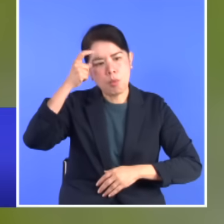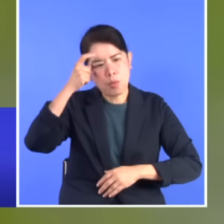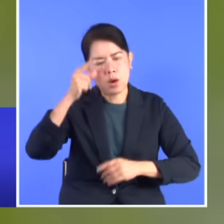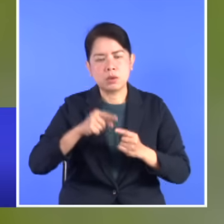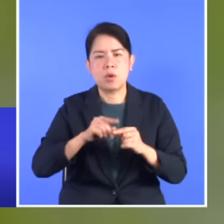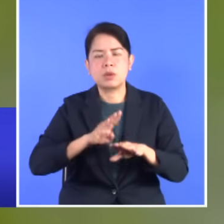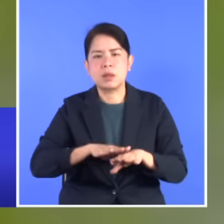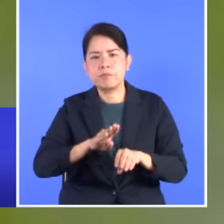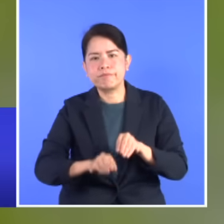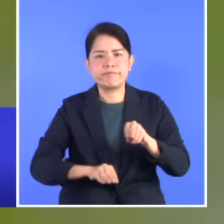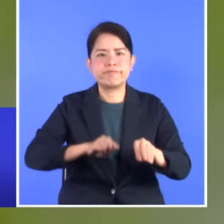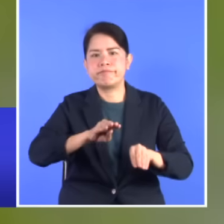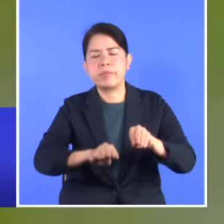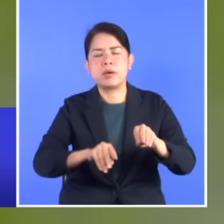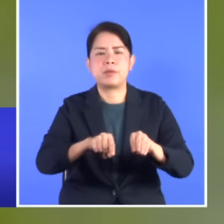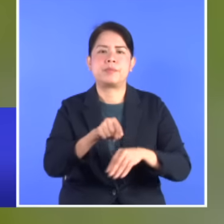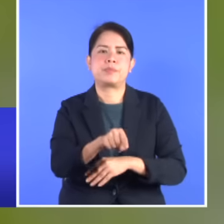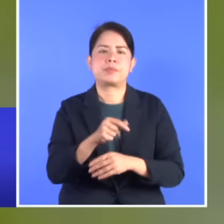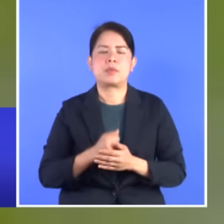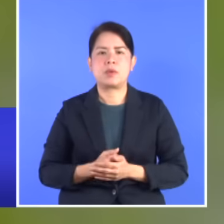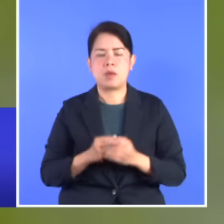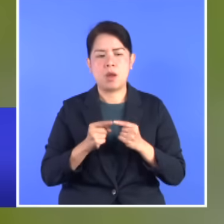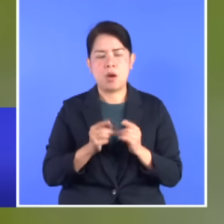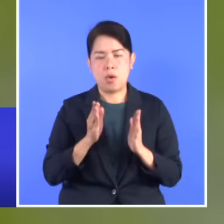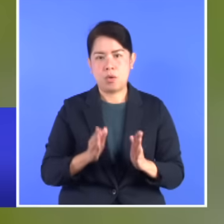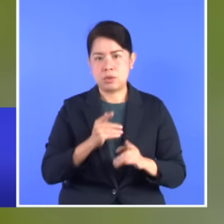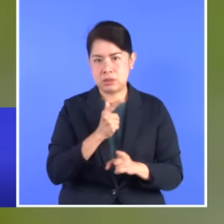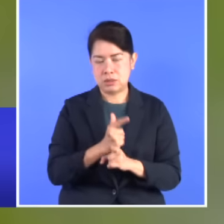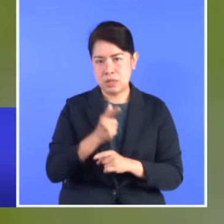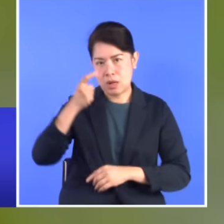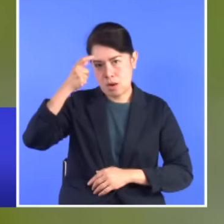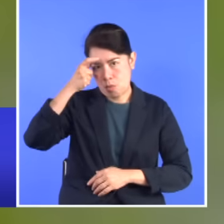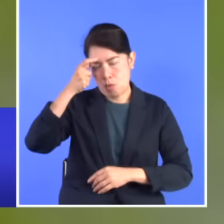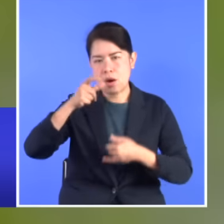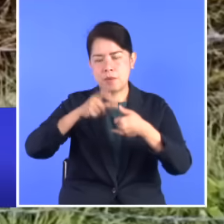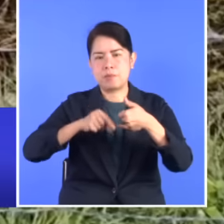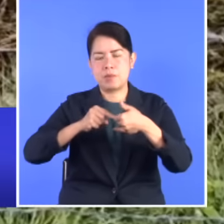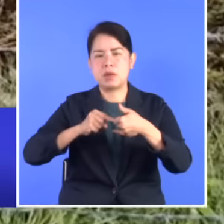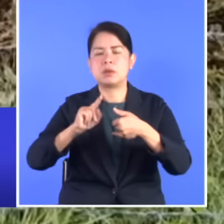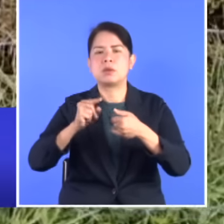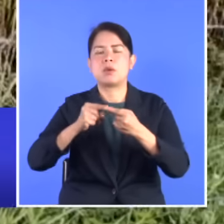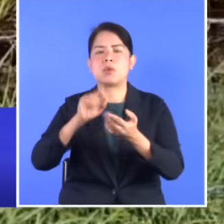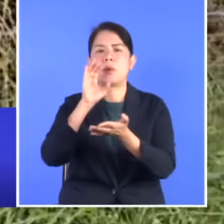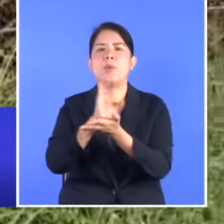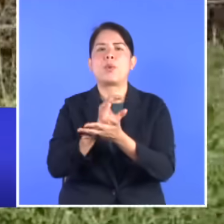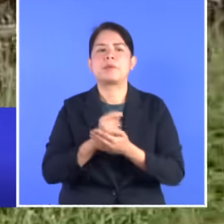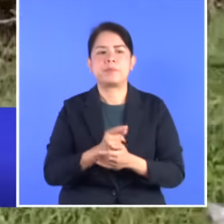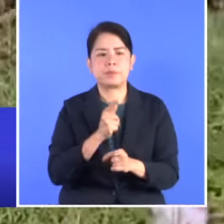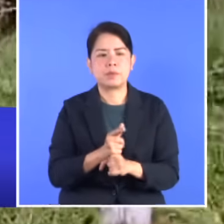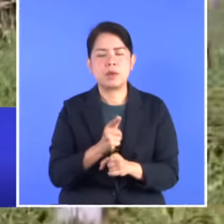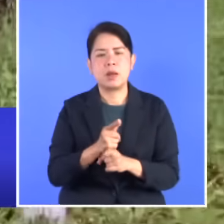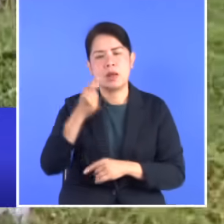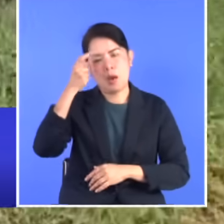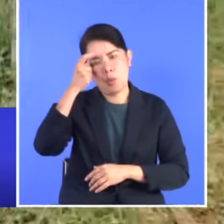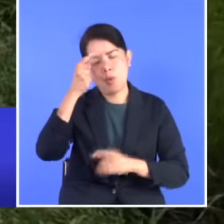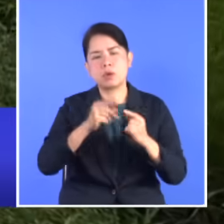ายนะครับเจ้าของวัวเนี่ยเป็นตำรวจนะฮะยศร้อยตำรวจเอกก็เป็นผู้กองเนี่ยอยู่ในหมู่บ้านเดียวกันเลี้ยงวัวนี่แบบปล่อยอย่